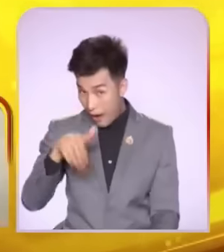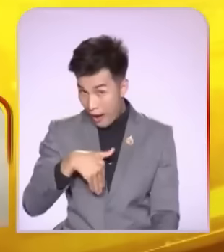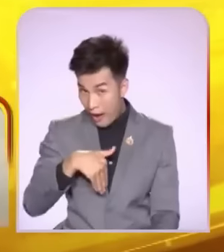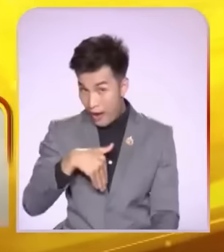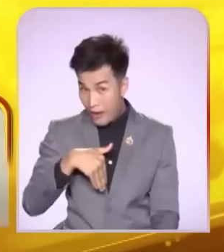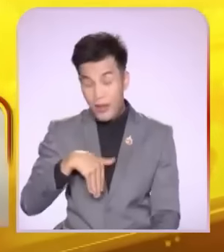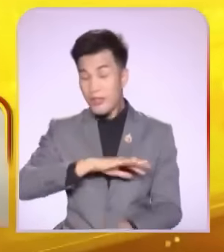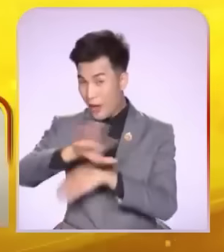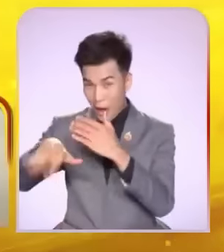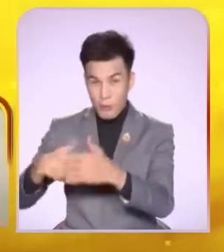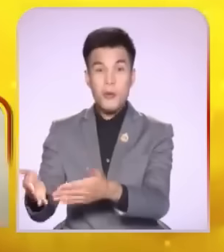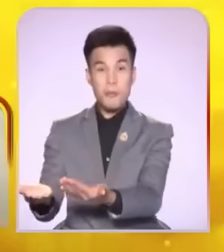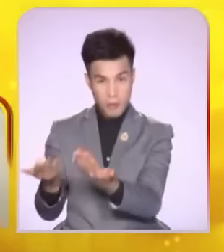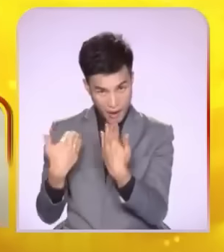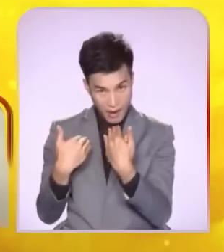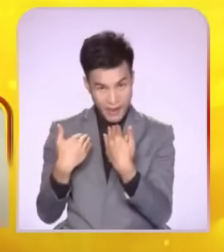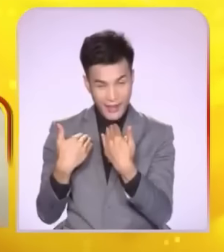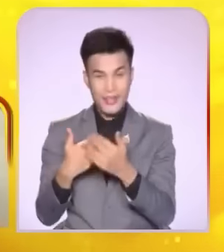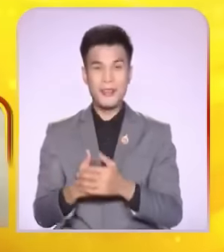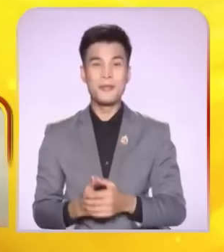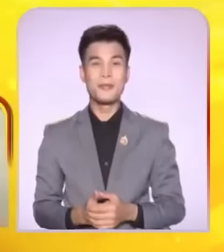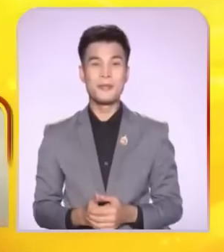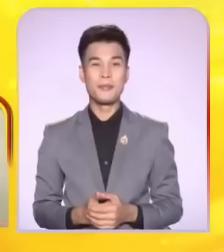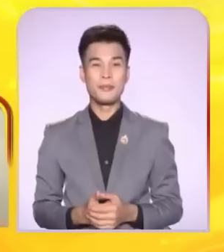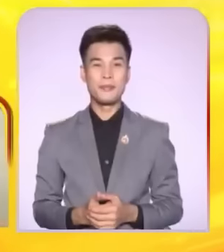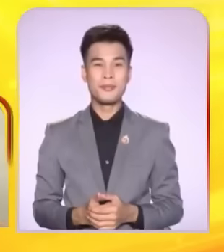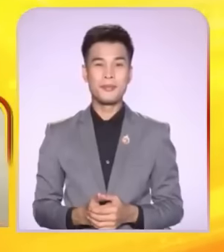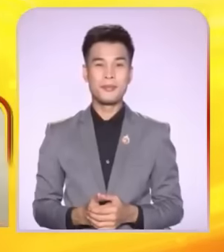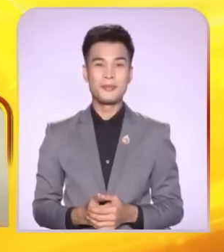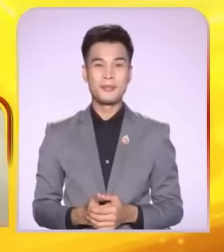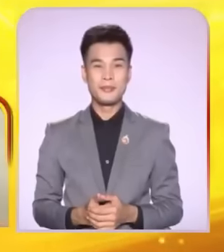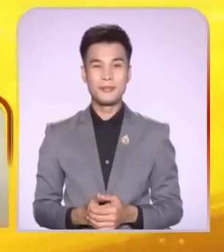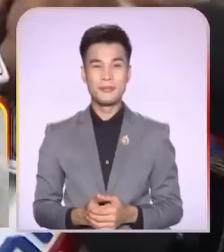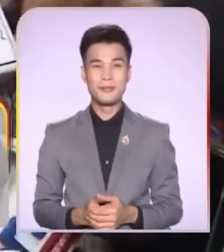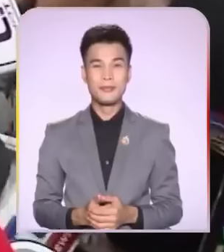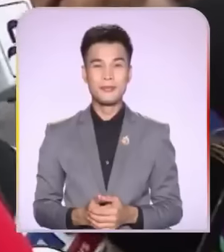มาทั้งตัว โอเค เนี่ยอ้าวไปฟังเสียงกันดีกว่าค่ะ